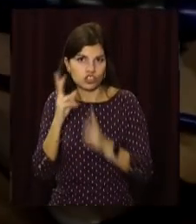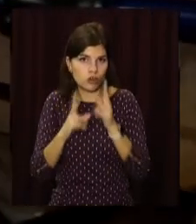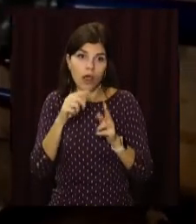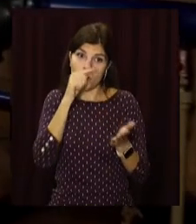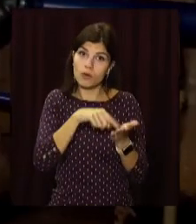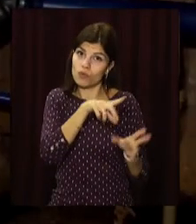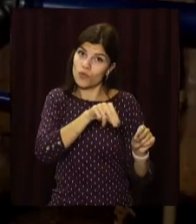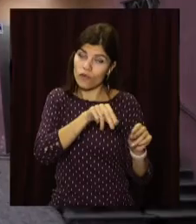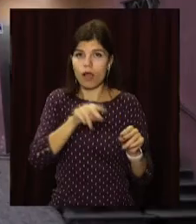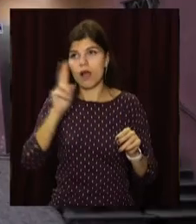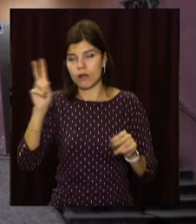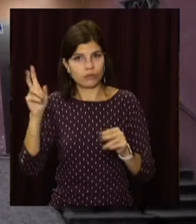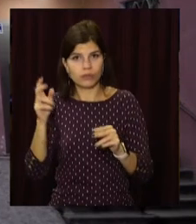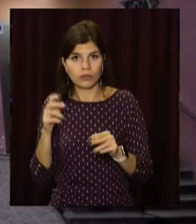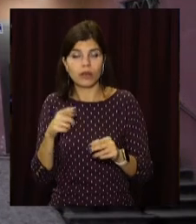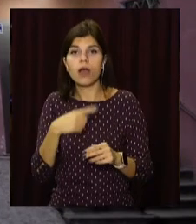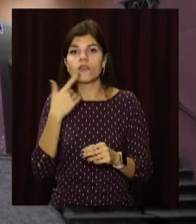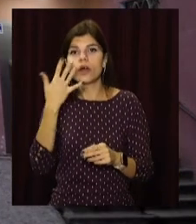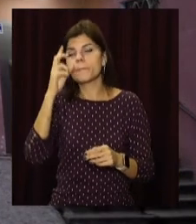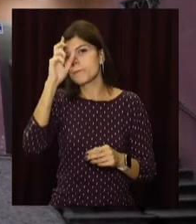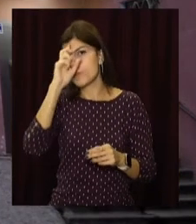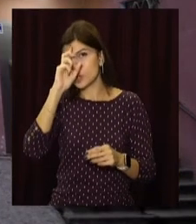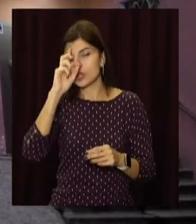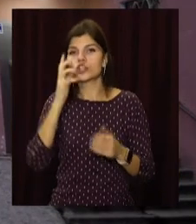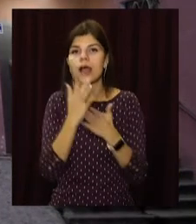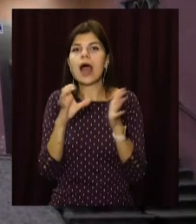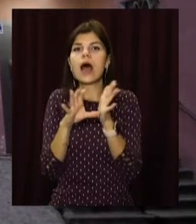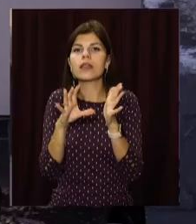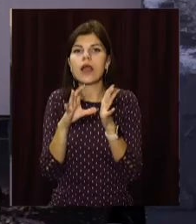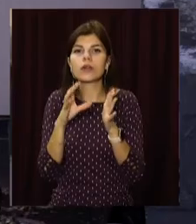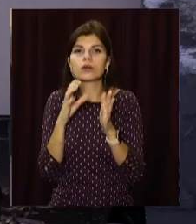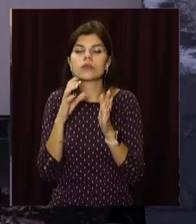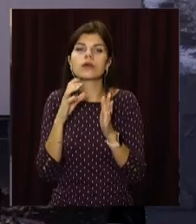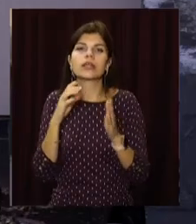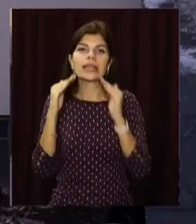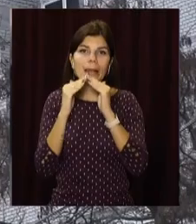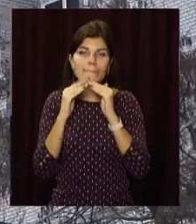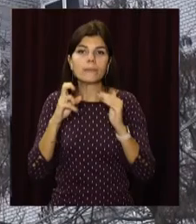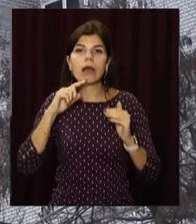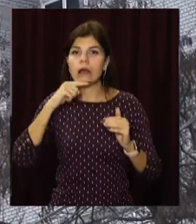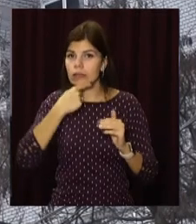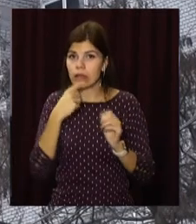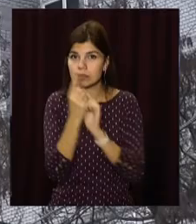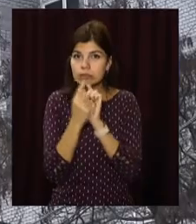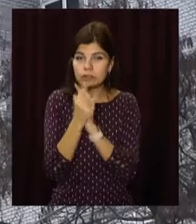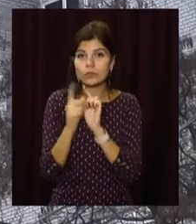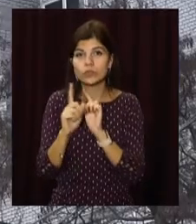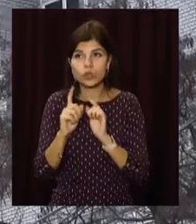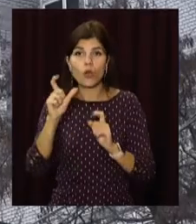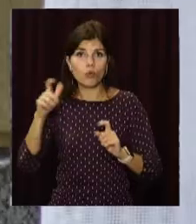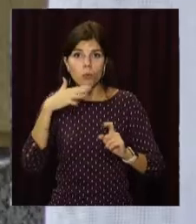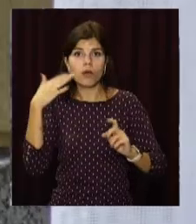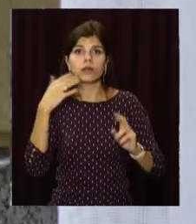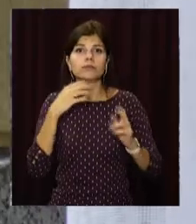заявок і на державну програму «Енергодім», яка передбачає заміну системи опалення та термомодернізацію будинків. Вікторія